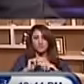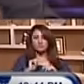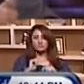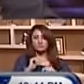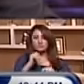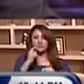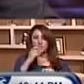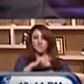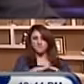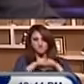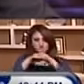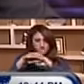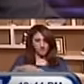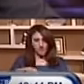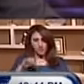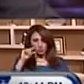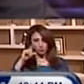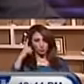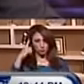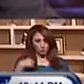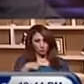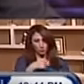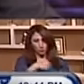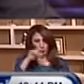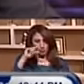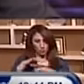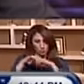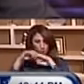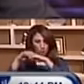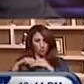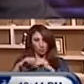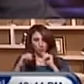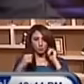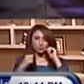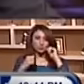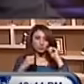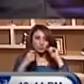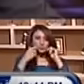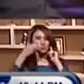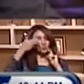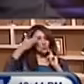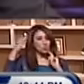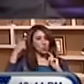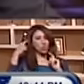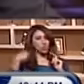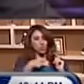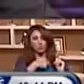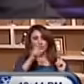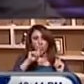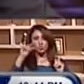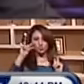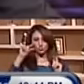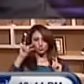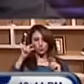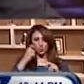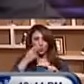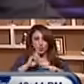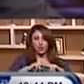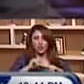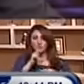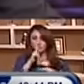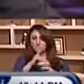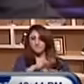هي اللي ودتني للدكتور رضا مسعد والدكتور عادل الازاز مستشار الوزير لتطوير التعليم، ومنها